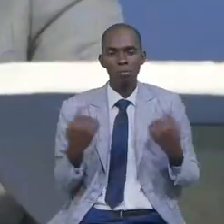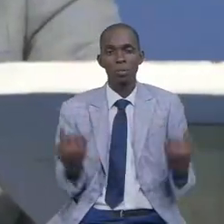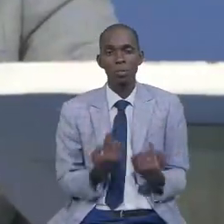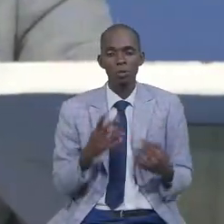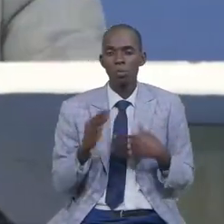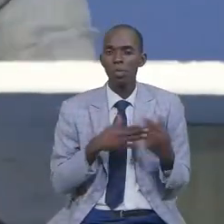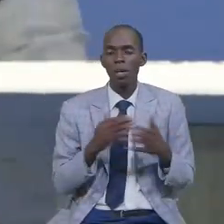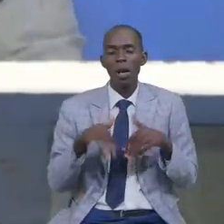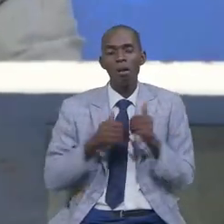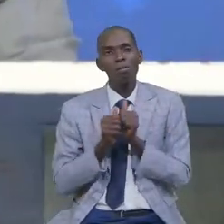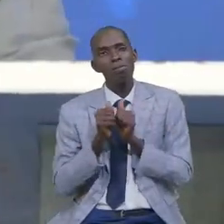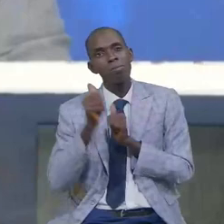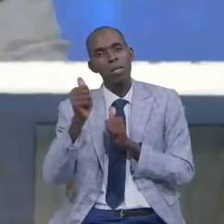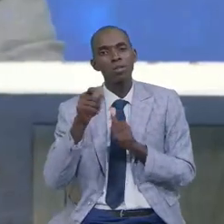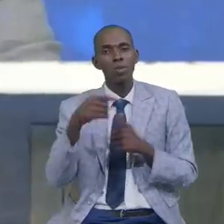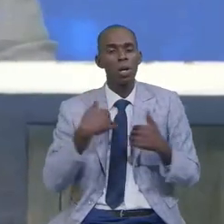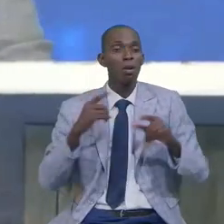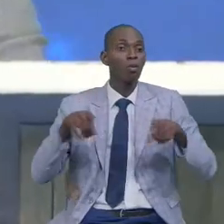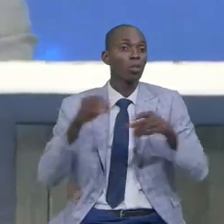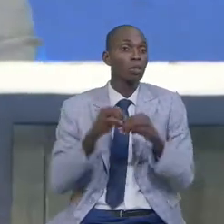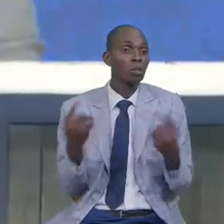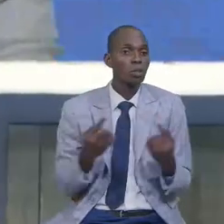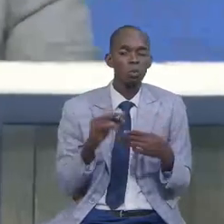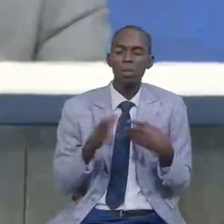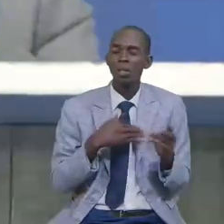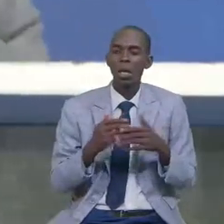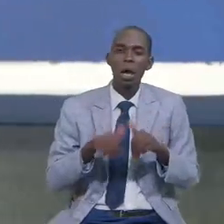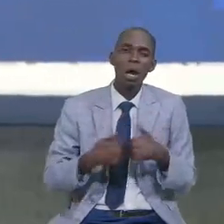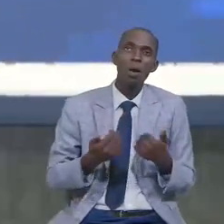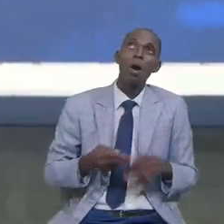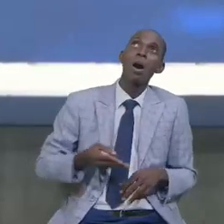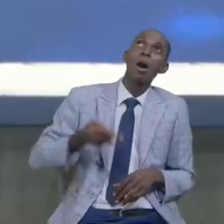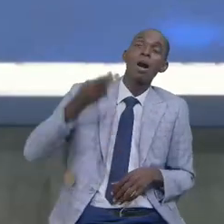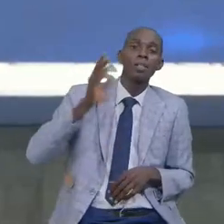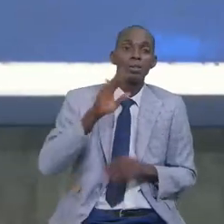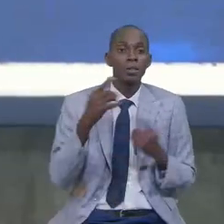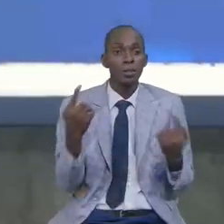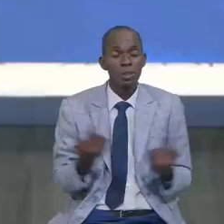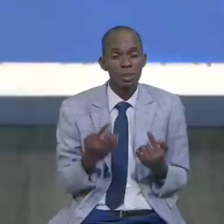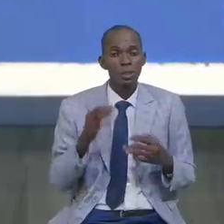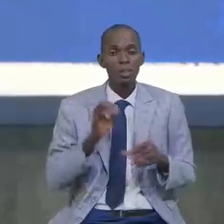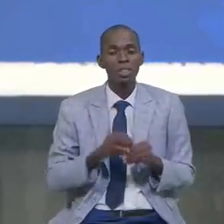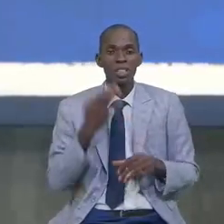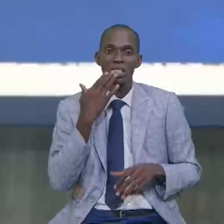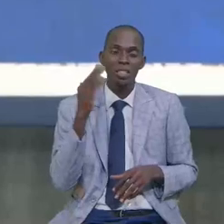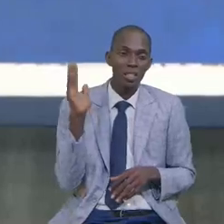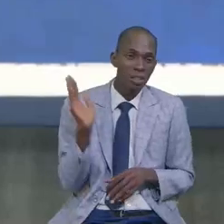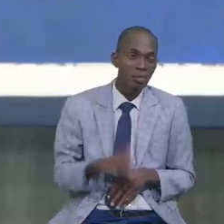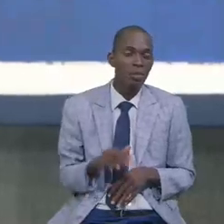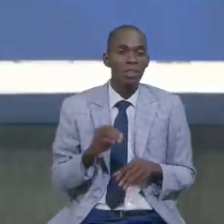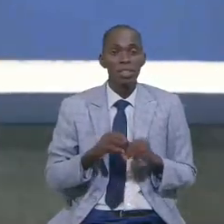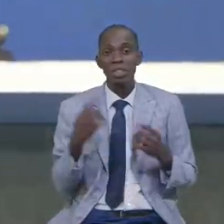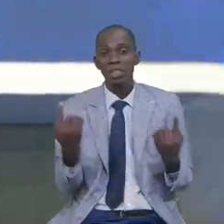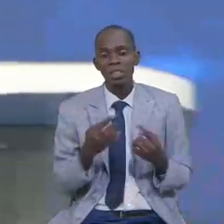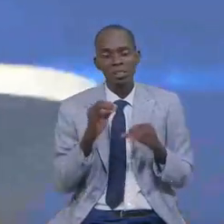que tu as déjà parcourue, la hauteur que tu as atteint, dans le mal, dans le péché, dans les